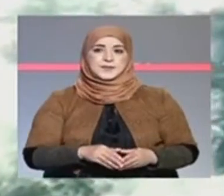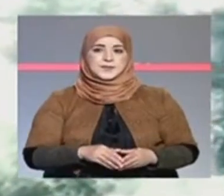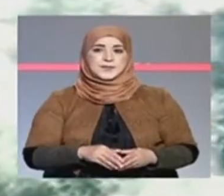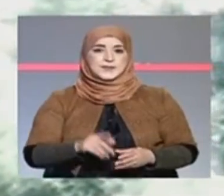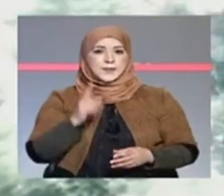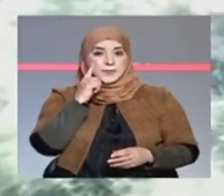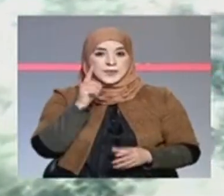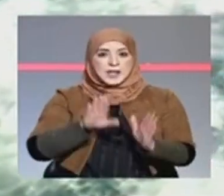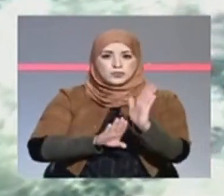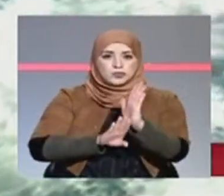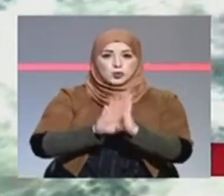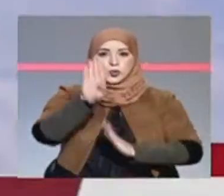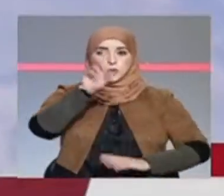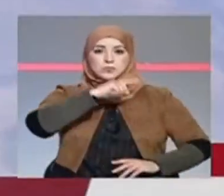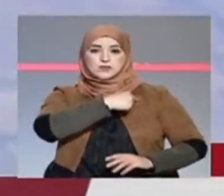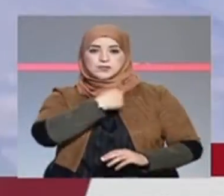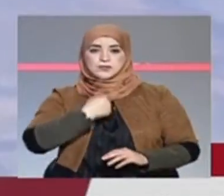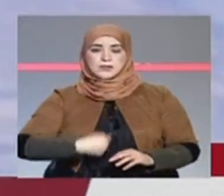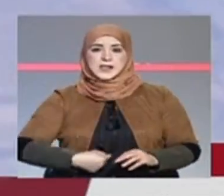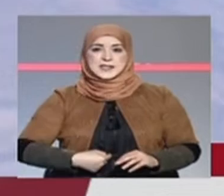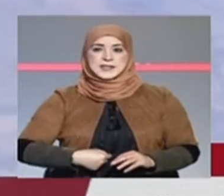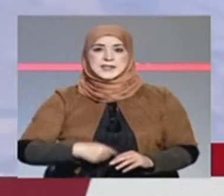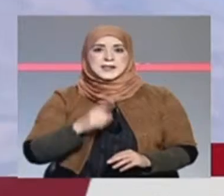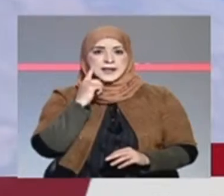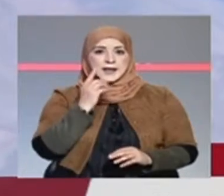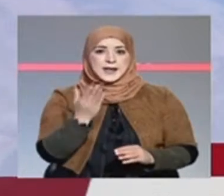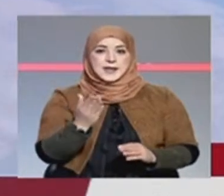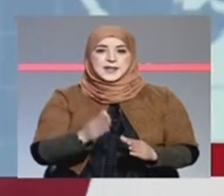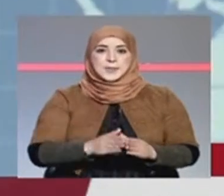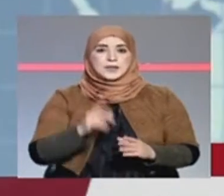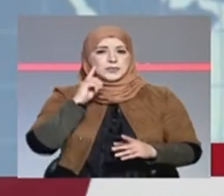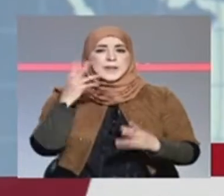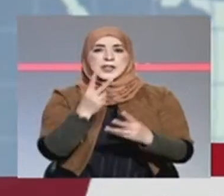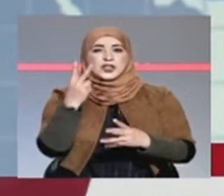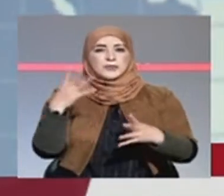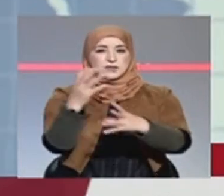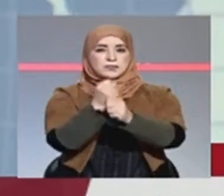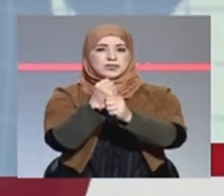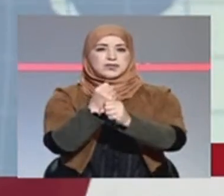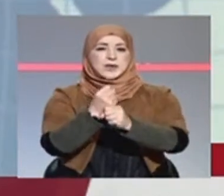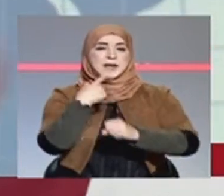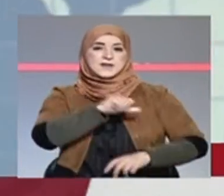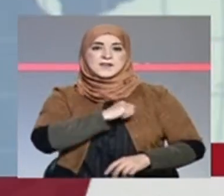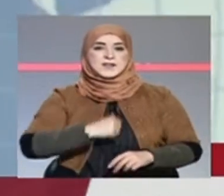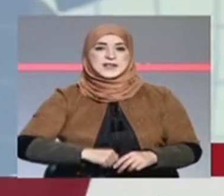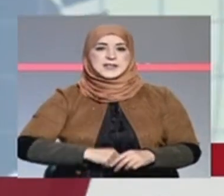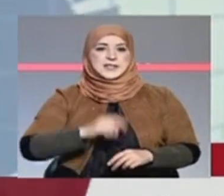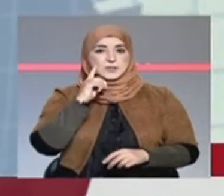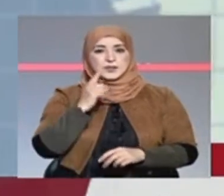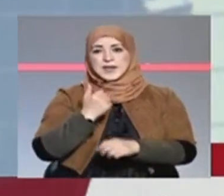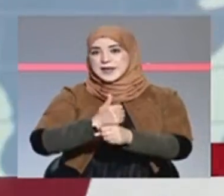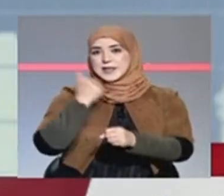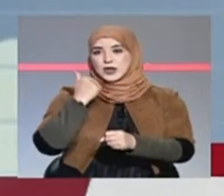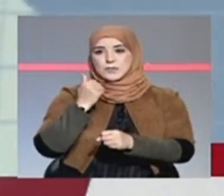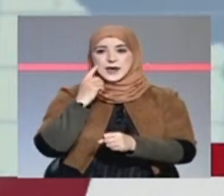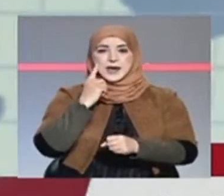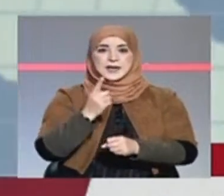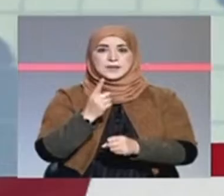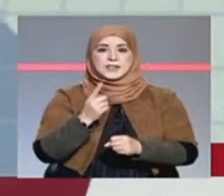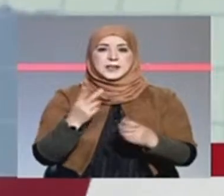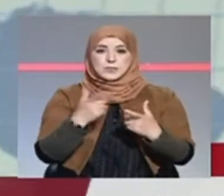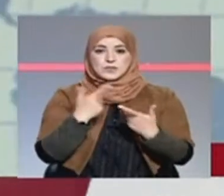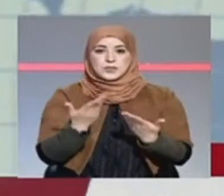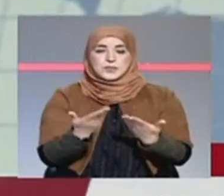الصاروخ الصيني لونج مارش فايز في بعد فقده السيطره عليه اثار ضروره بتونس ليس امس في مناسبتين